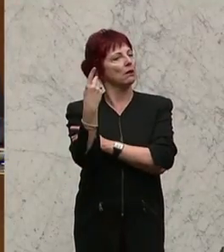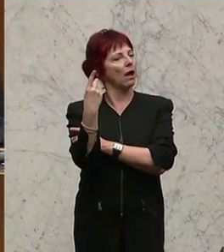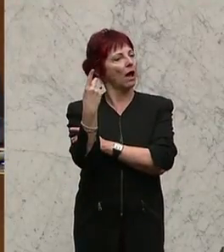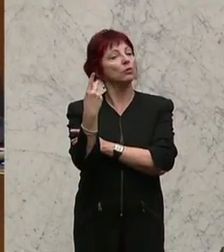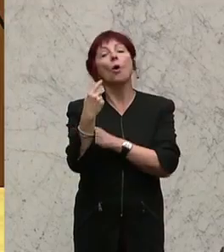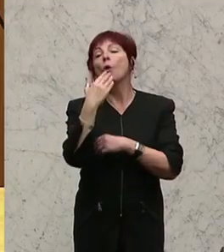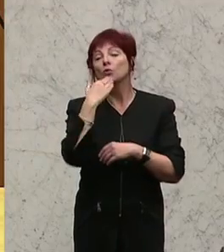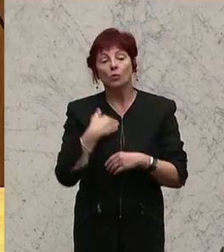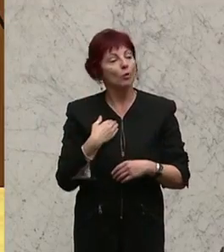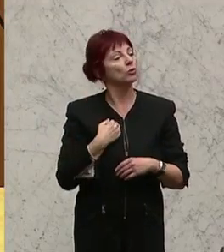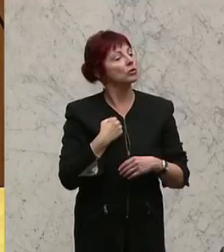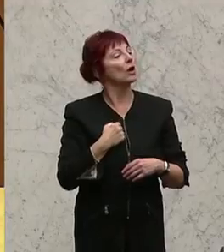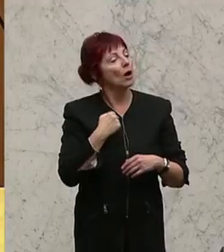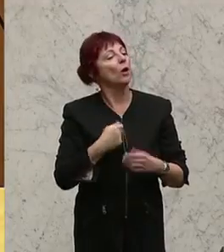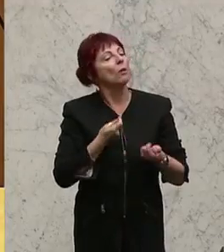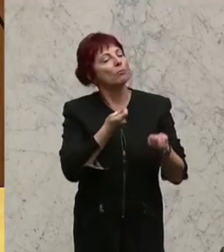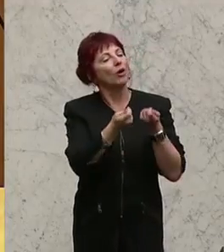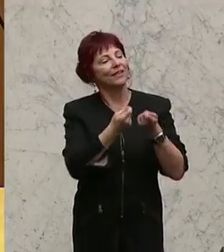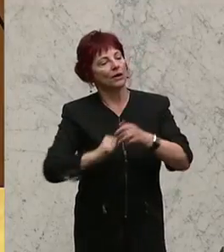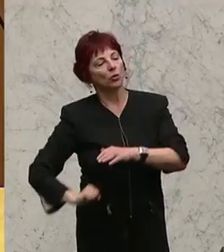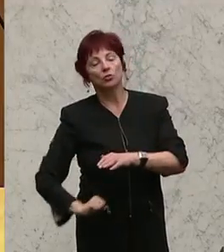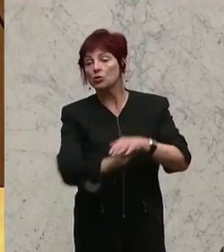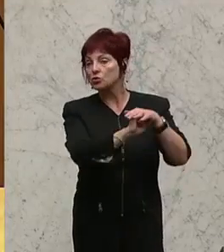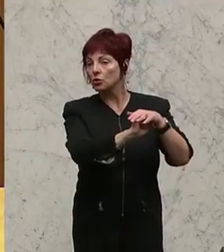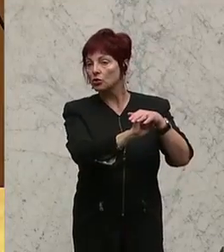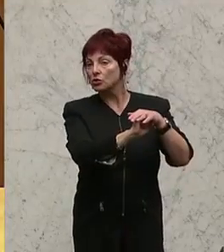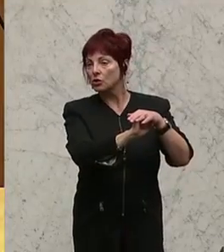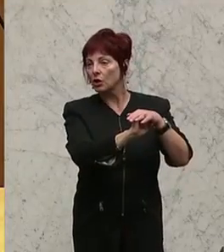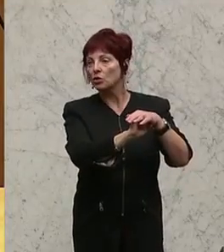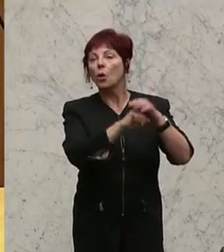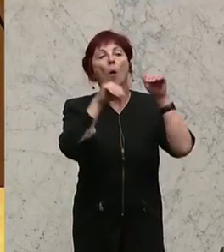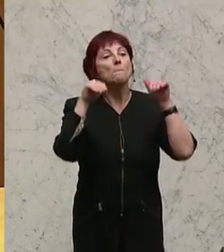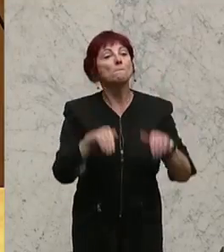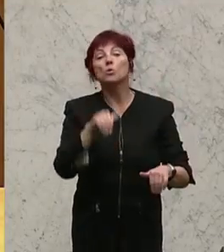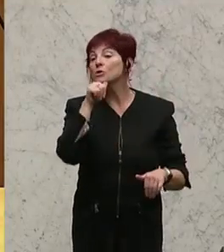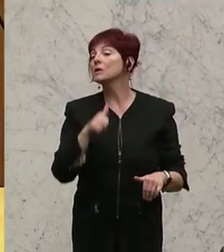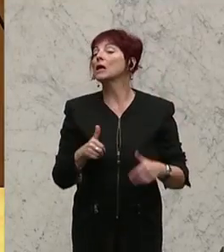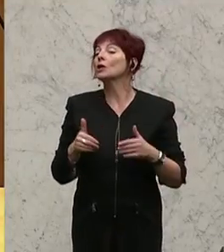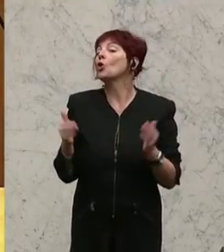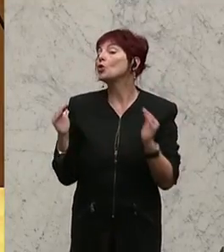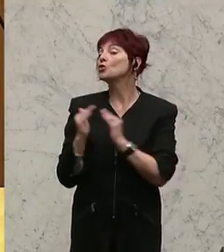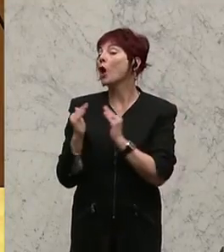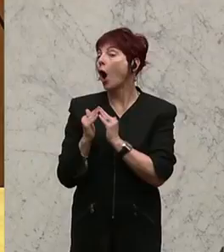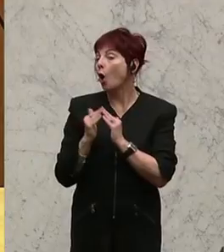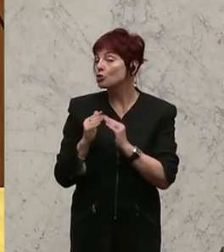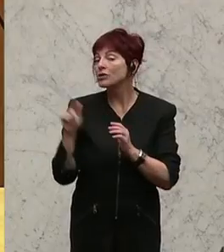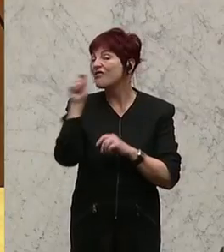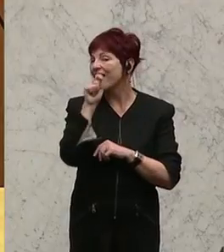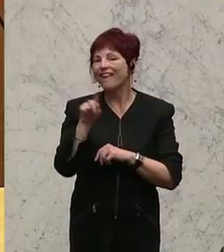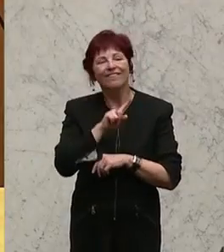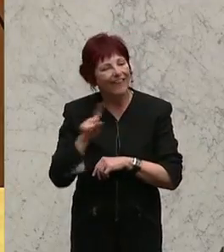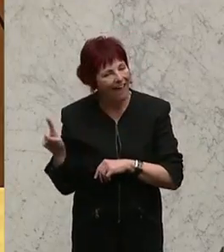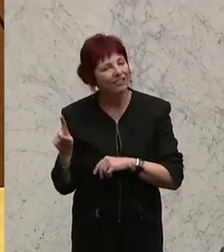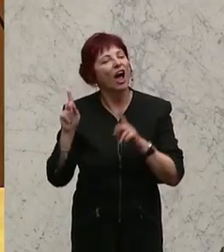Politiker unterstützen möchte, nicht unbedingt zu seiner Heimat, Wohnsitzgemeinde gehen muss, sondern in seinem Wahlkreis